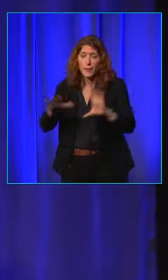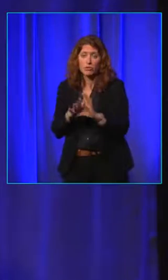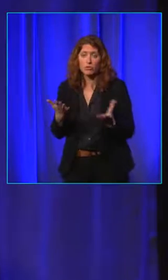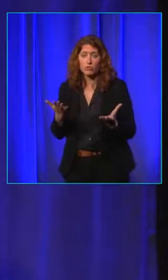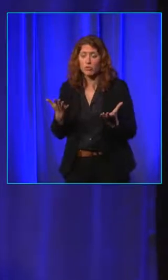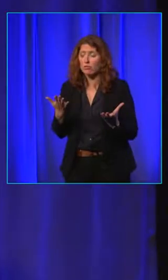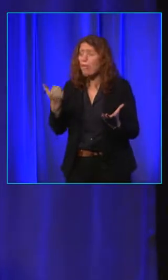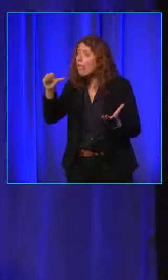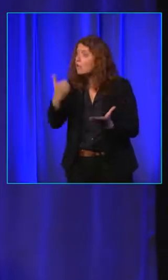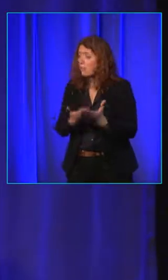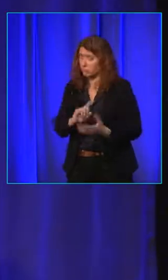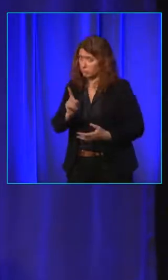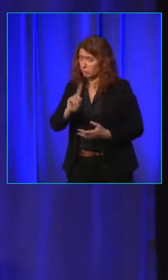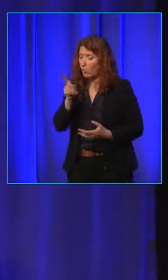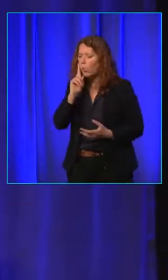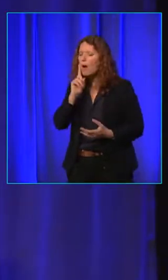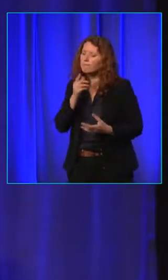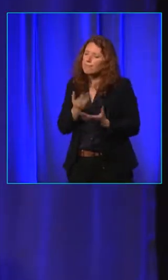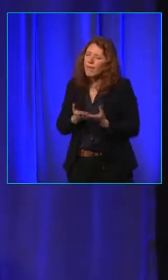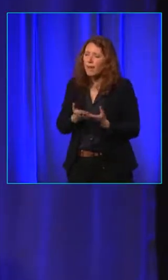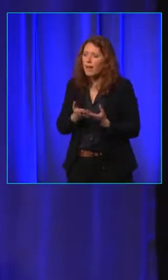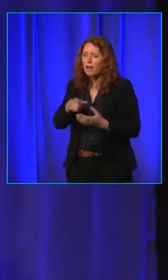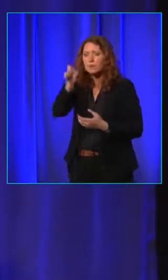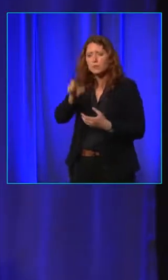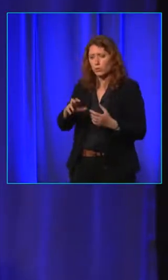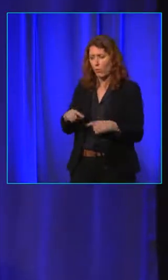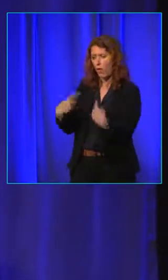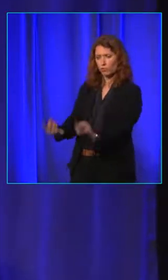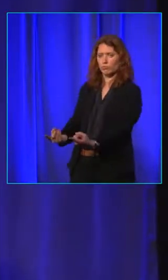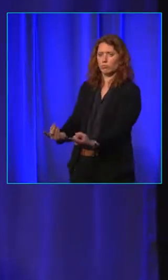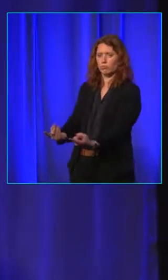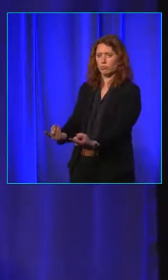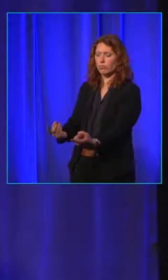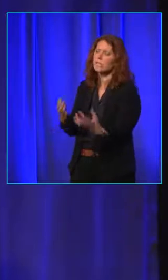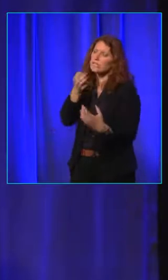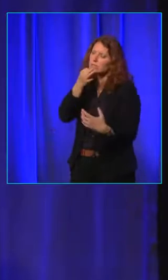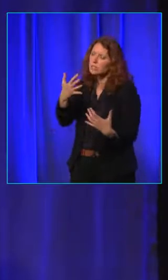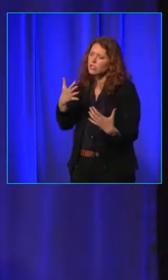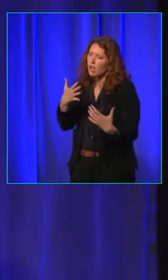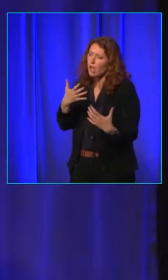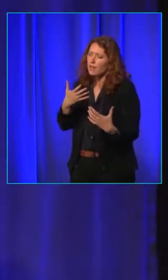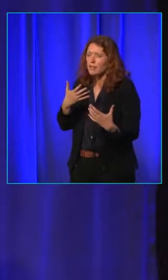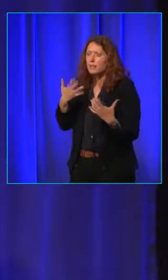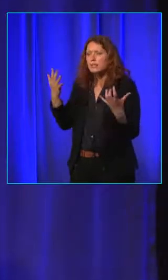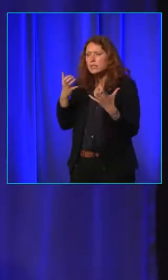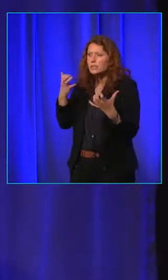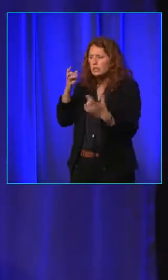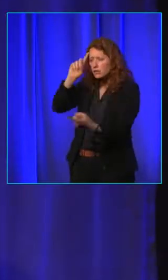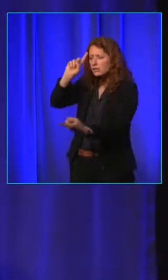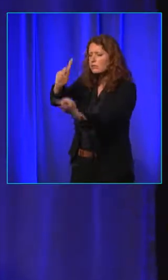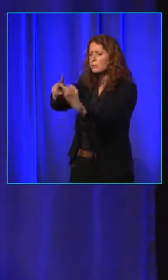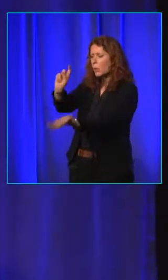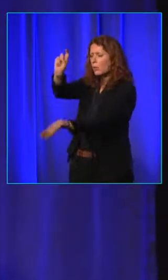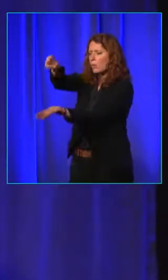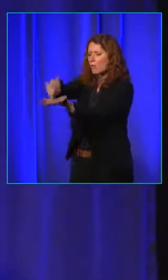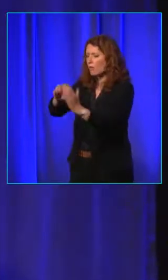uniquement de l'imagerie. Parce que là, il est allongé. Et j'ai dit que le transfert, il est beaucoup plus aisé quand on se rapproche des conditions de